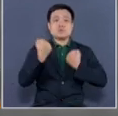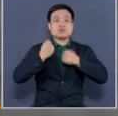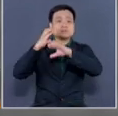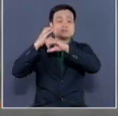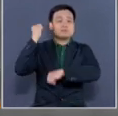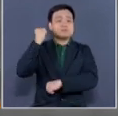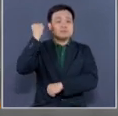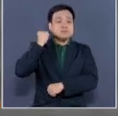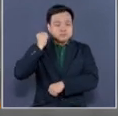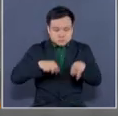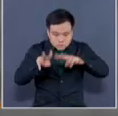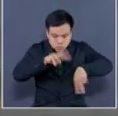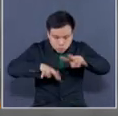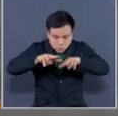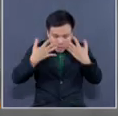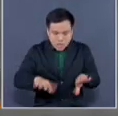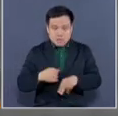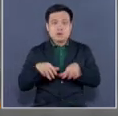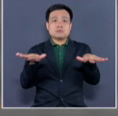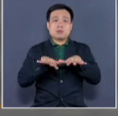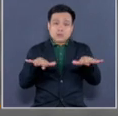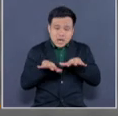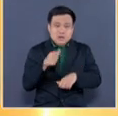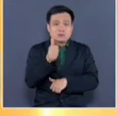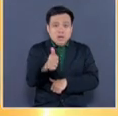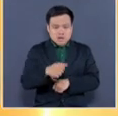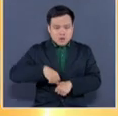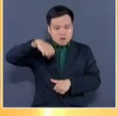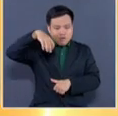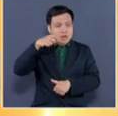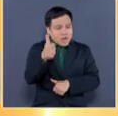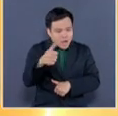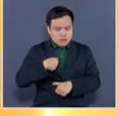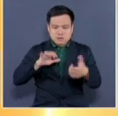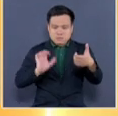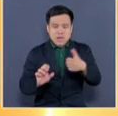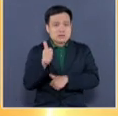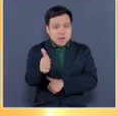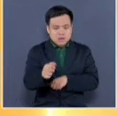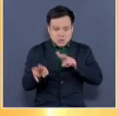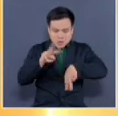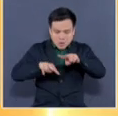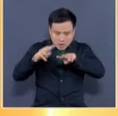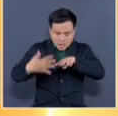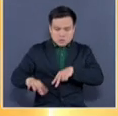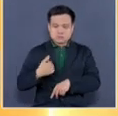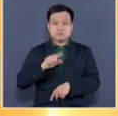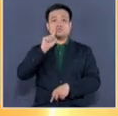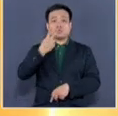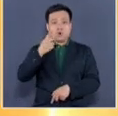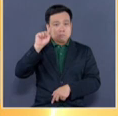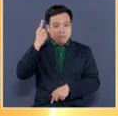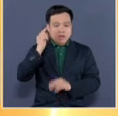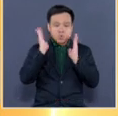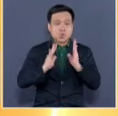ามันไม่มีความผิดปกติอะไรเลยในเรื่องของรถไม่ว่าจะเป็นระบบไฟหรือระบบเบรกพอไปซักไซส์คนขับรถตอน